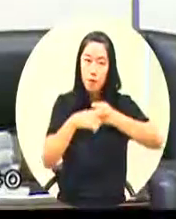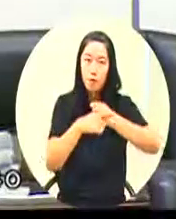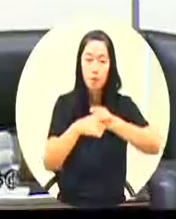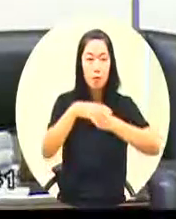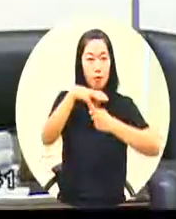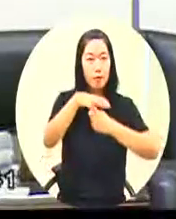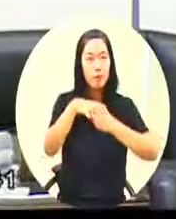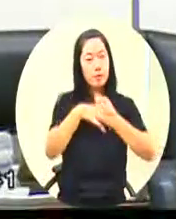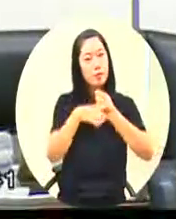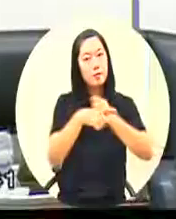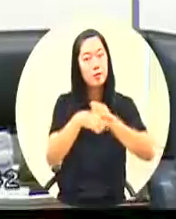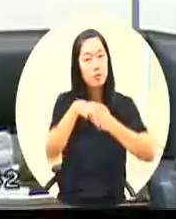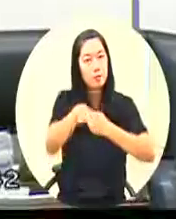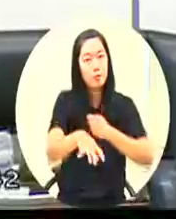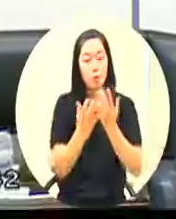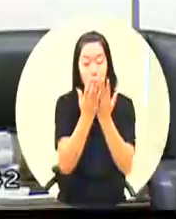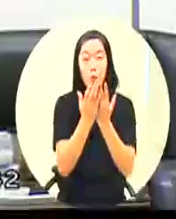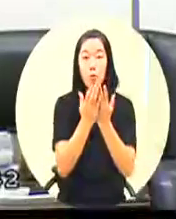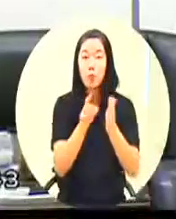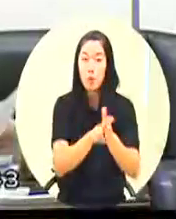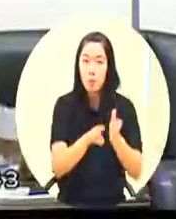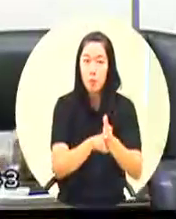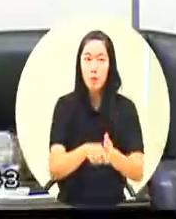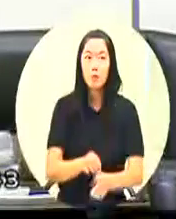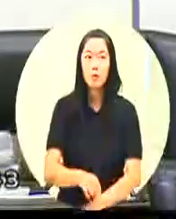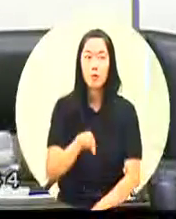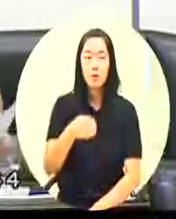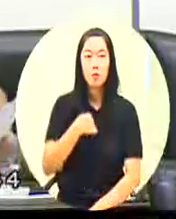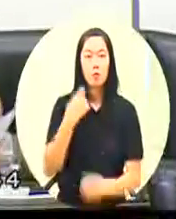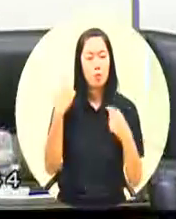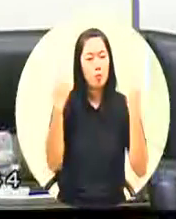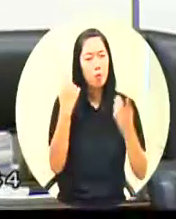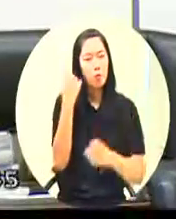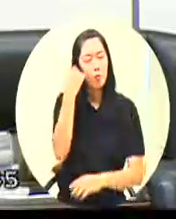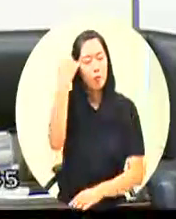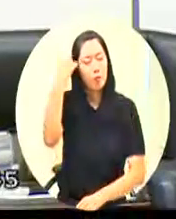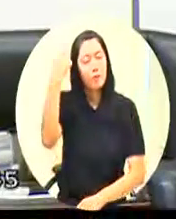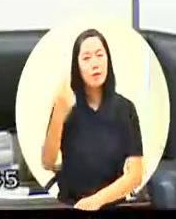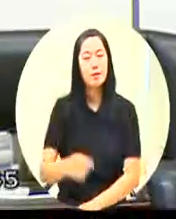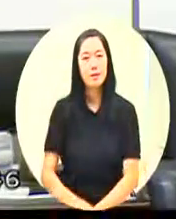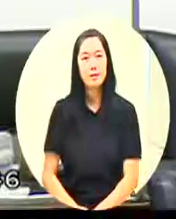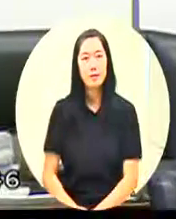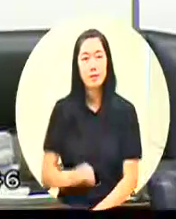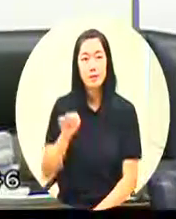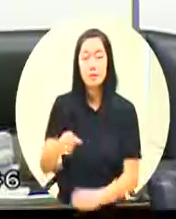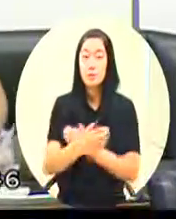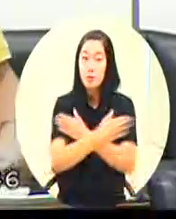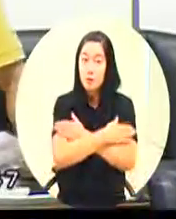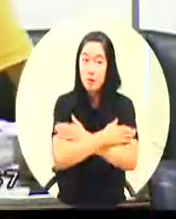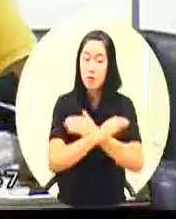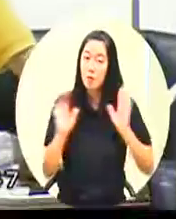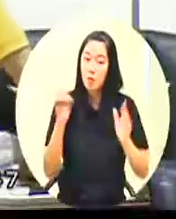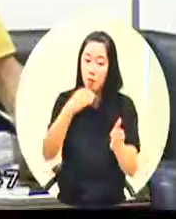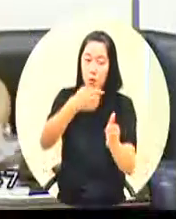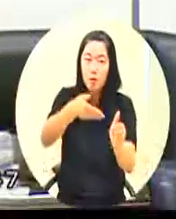候，我那时候就开始那么这忙，我说奇怪，我们的幼稚教育怎么分成，也有这个些什么幼